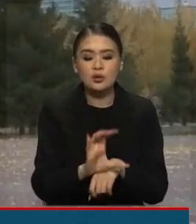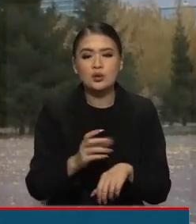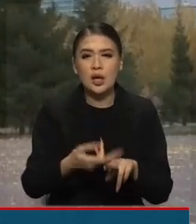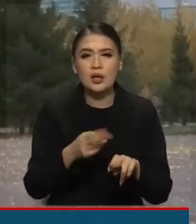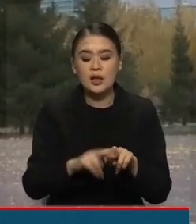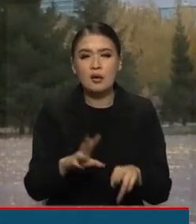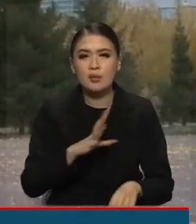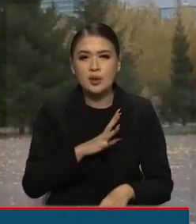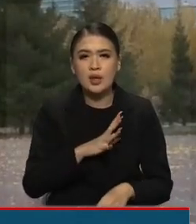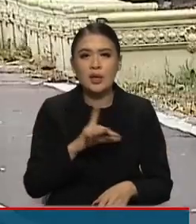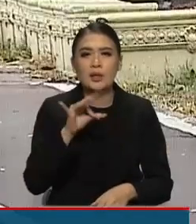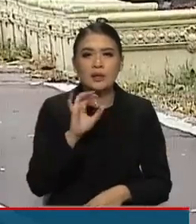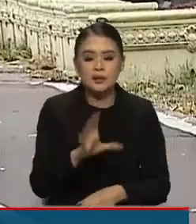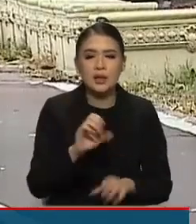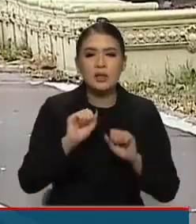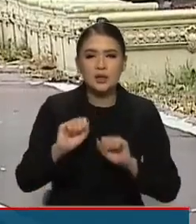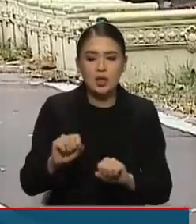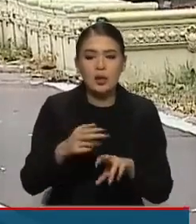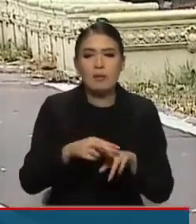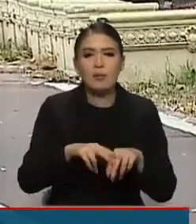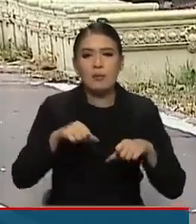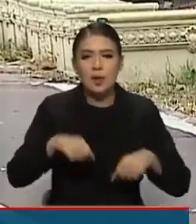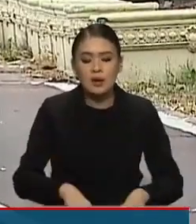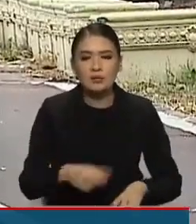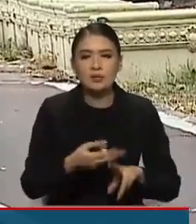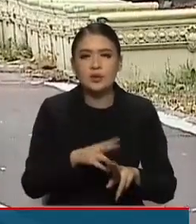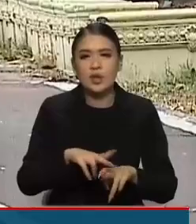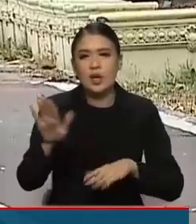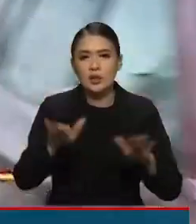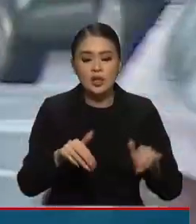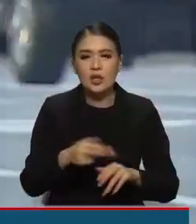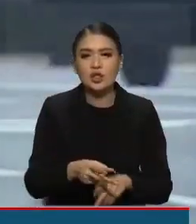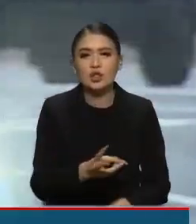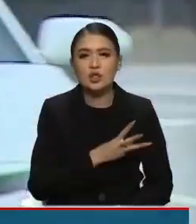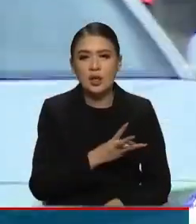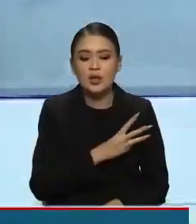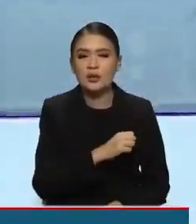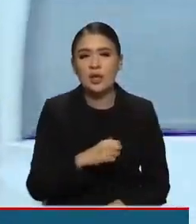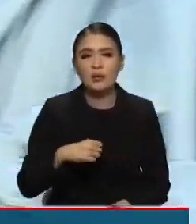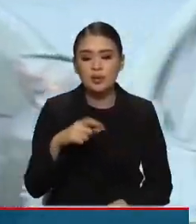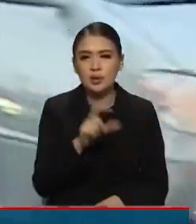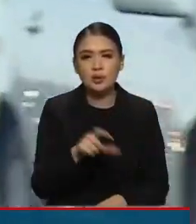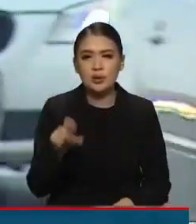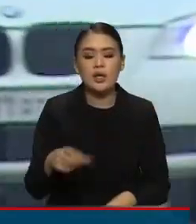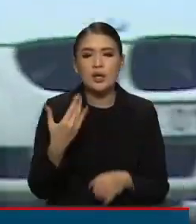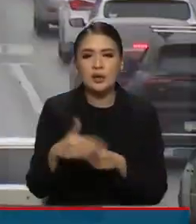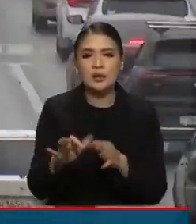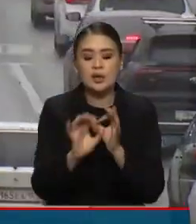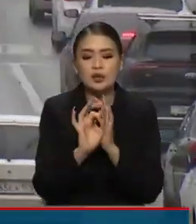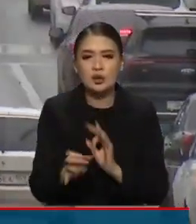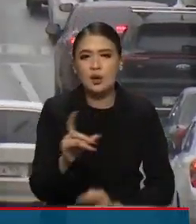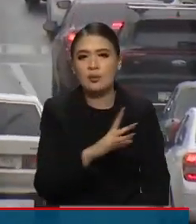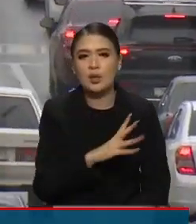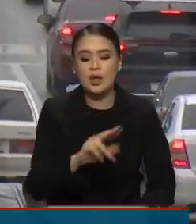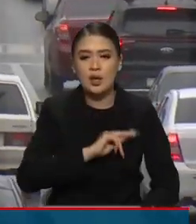по минимизации рисков и защите прав заемщиков должны работать в симбиозе с желанием самих людей избавиться от кредитов. Тогда результат этой